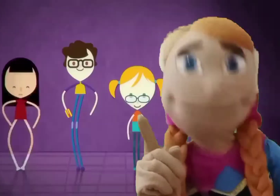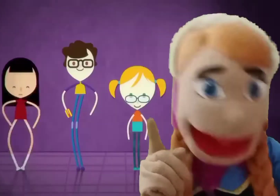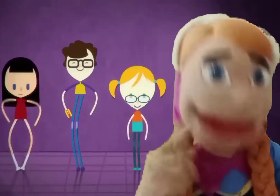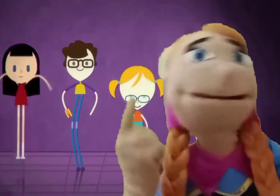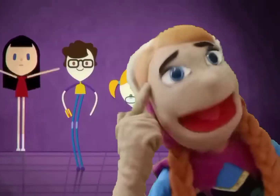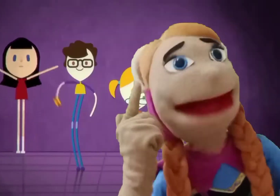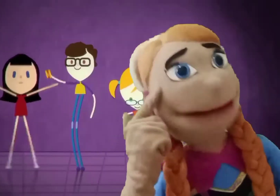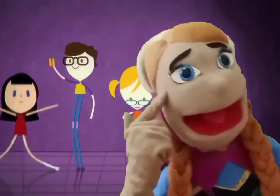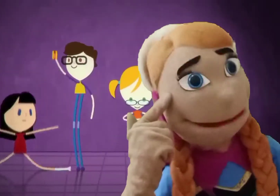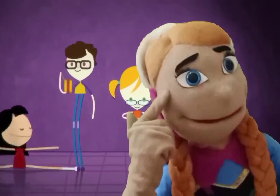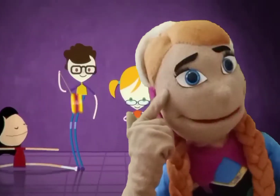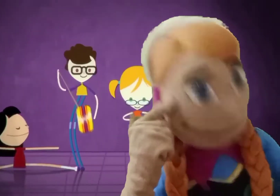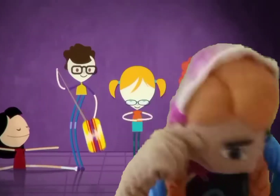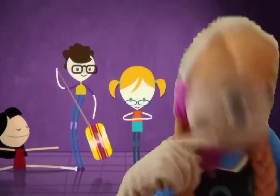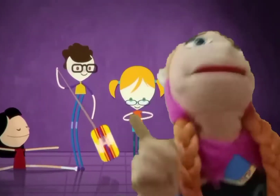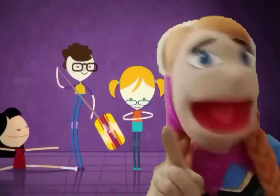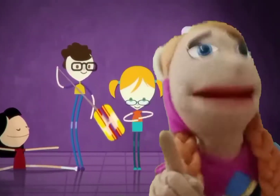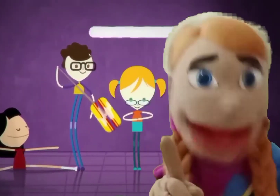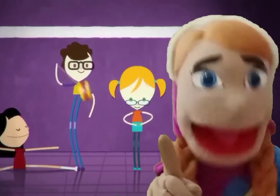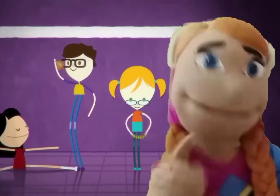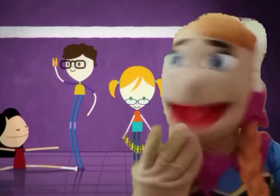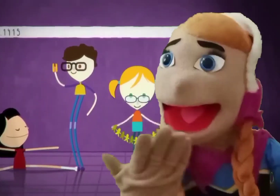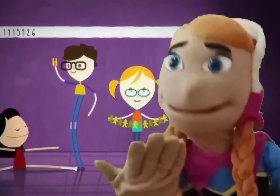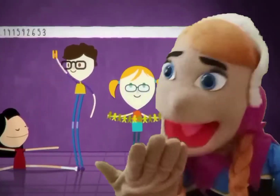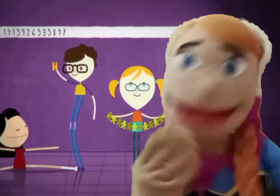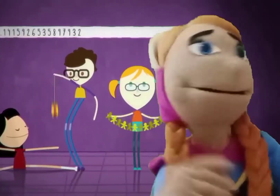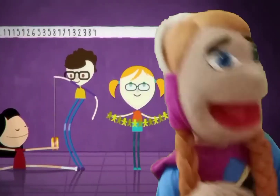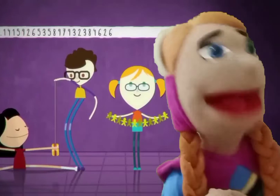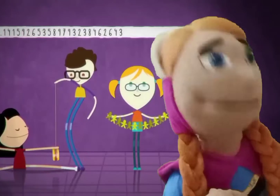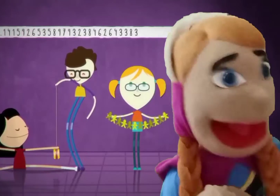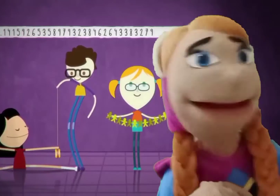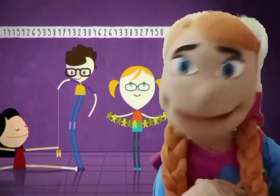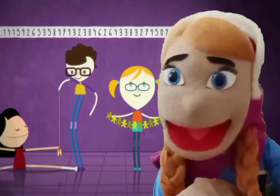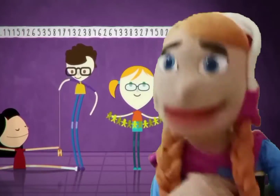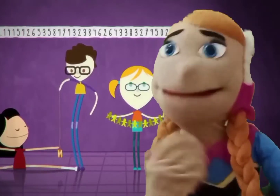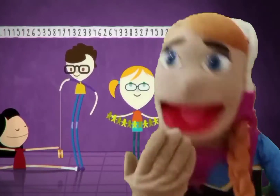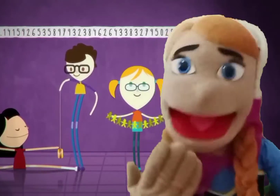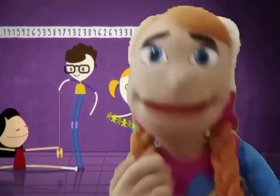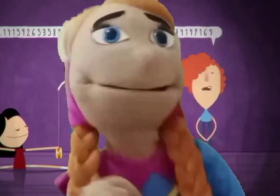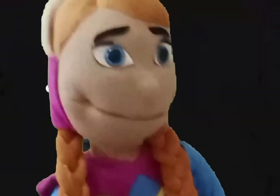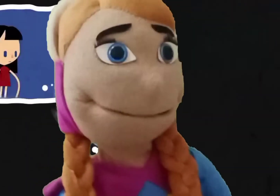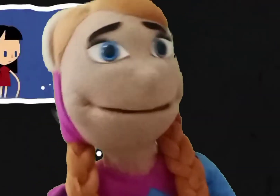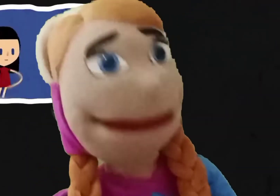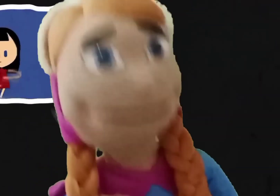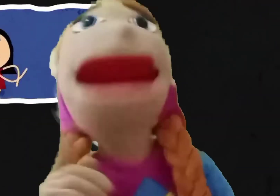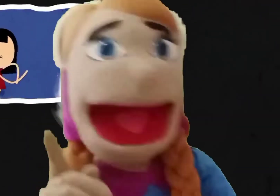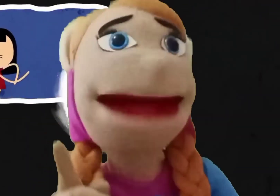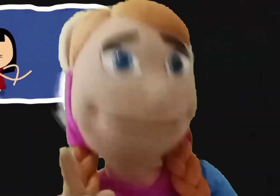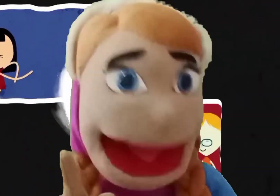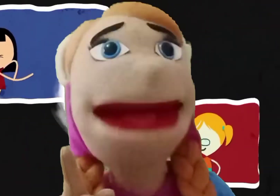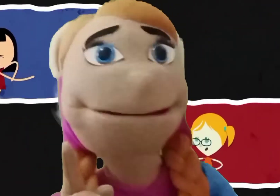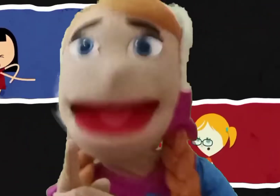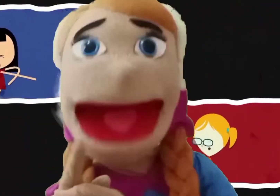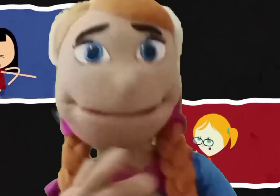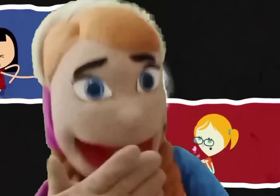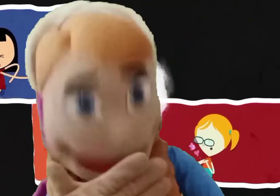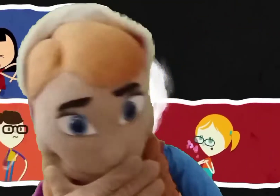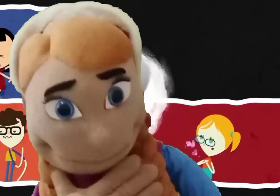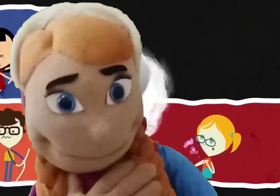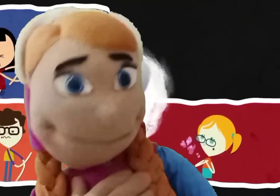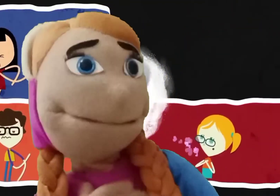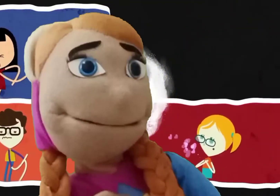kinokontrol kung paano ka natututo. Kaya naman, lahat tayo ay magaling sa iba't ibang bagay. Tulad ng